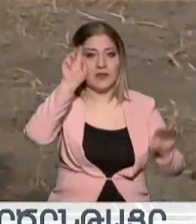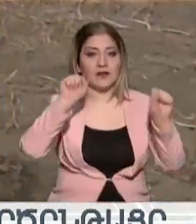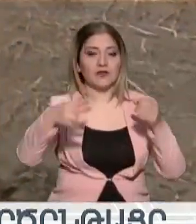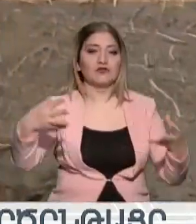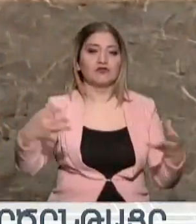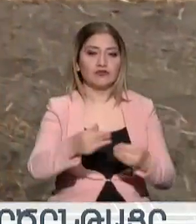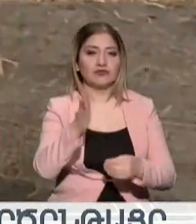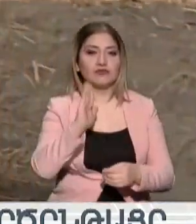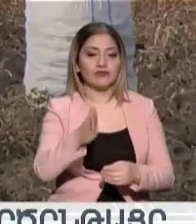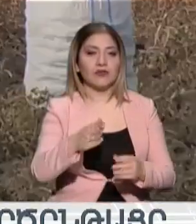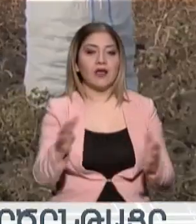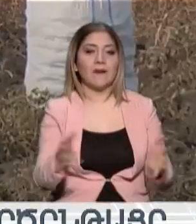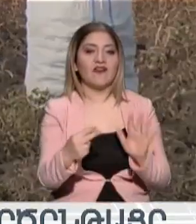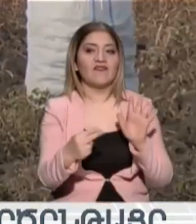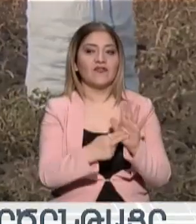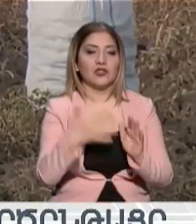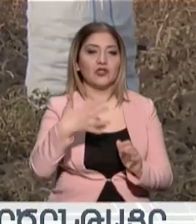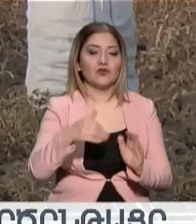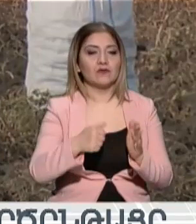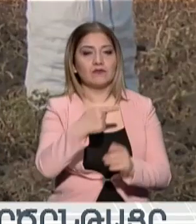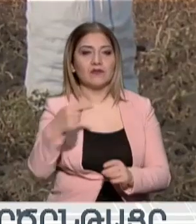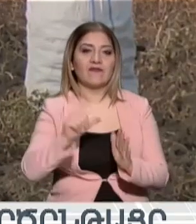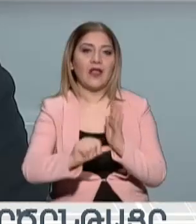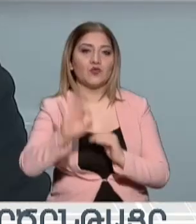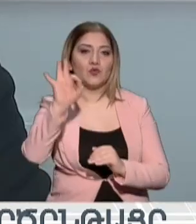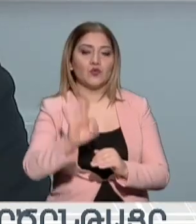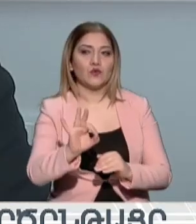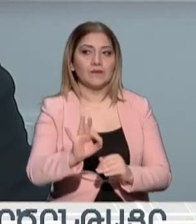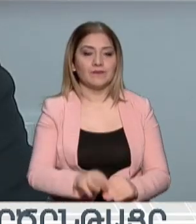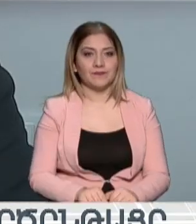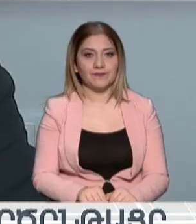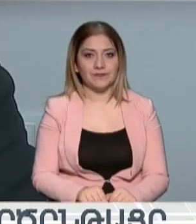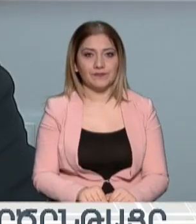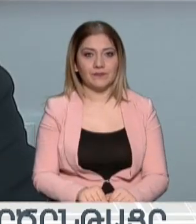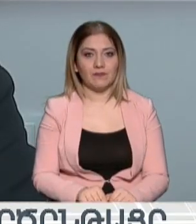կառավարությունը կսուբսիդավորի ապահովագրավճարի 50-60%-ը։ Ի դեպ, ասեմ,